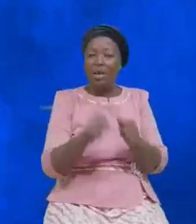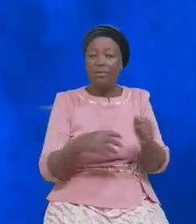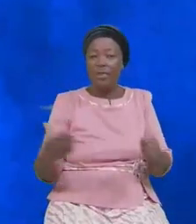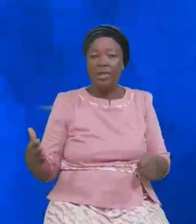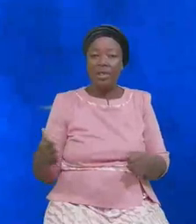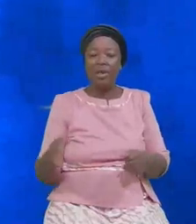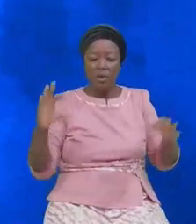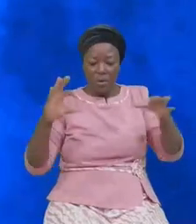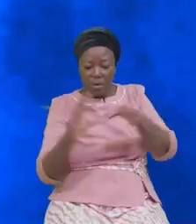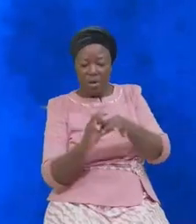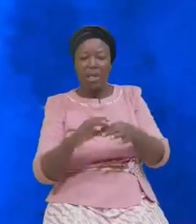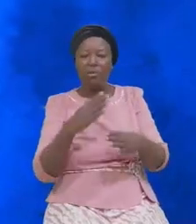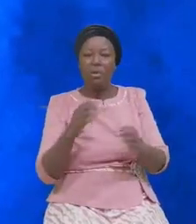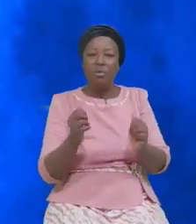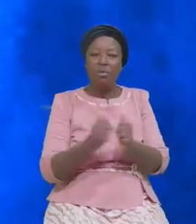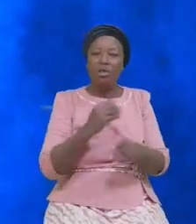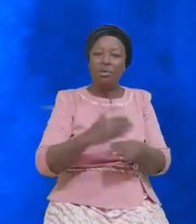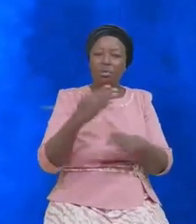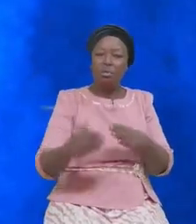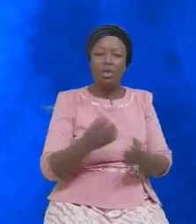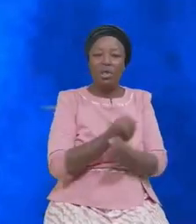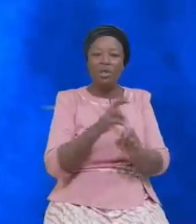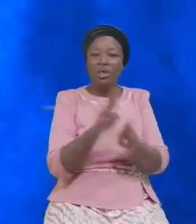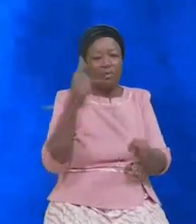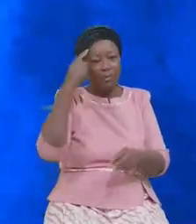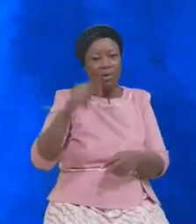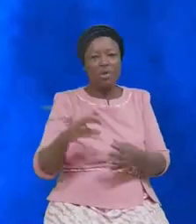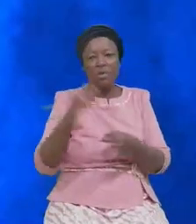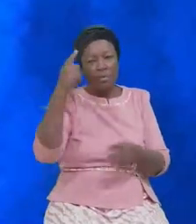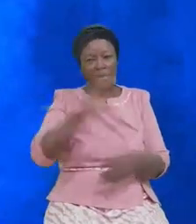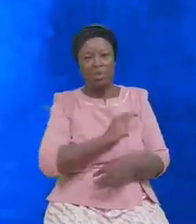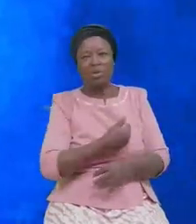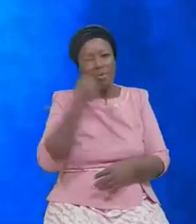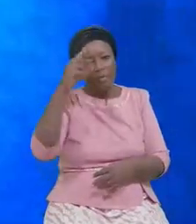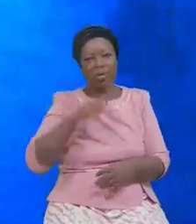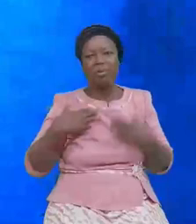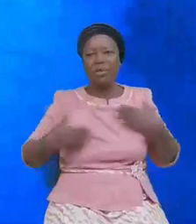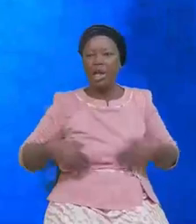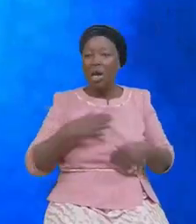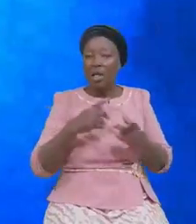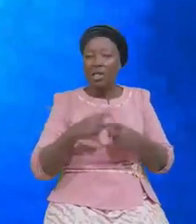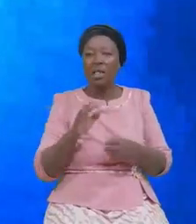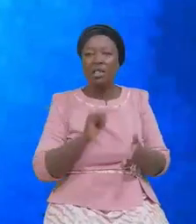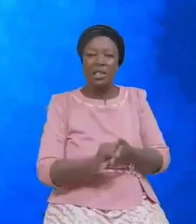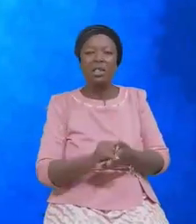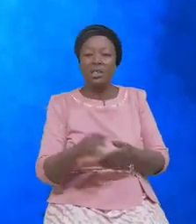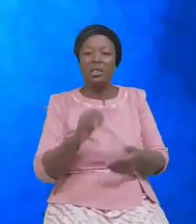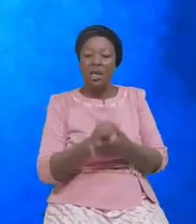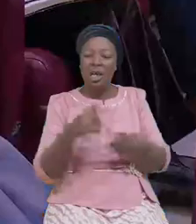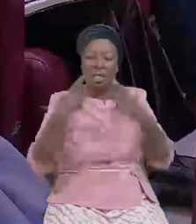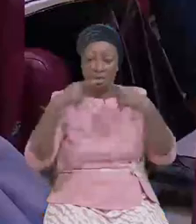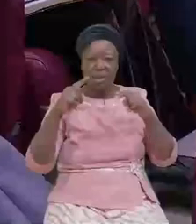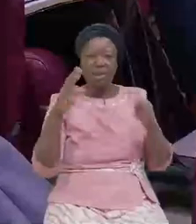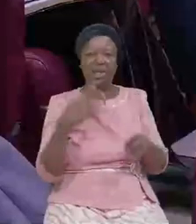connectées ensemble dans la rédemption totale pour votre âme, votre corps, votre esprit. Tout vient lorsque Simon a déclaré